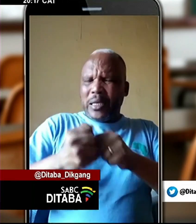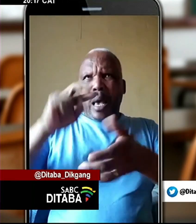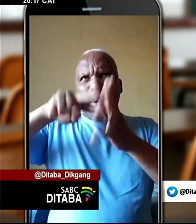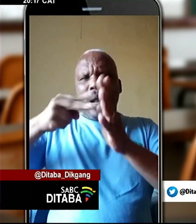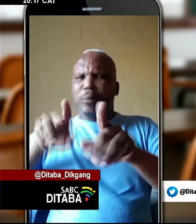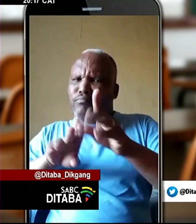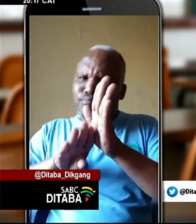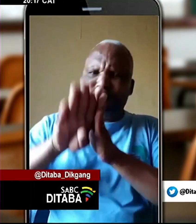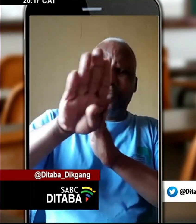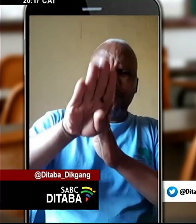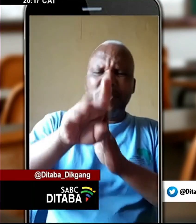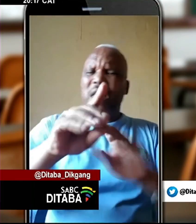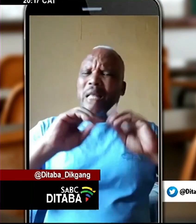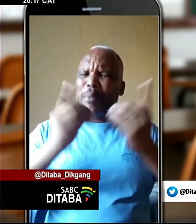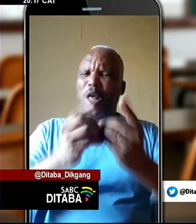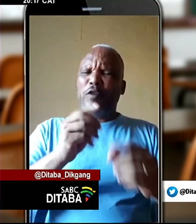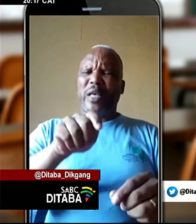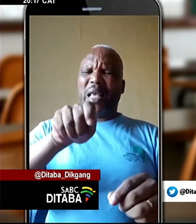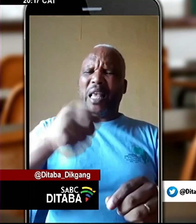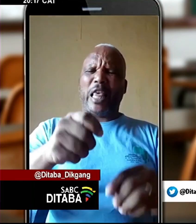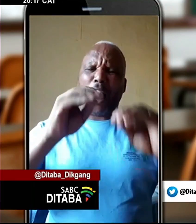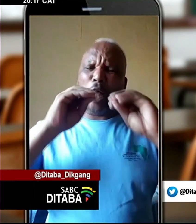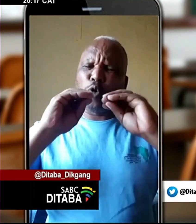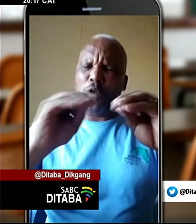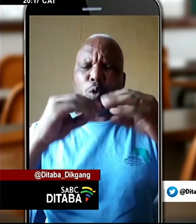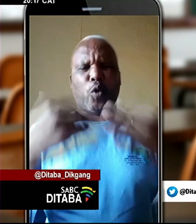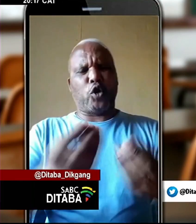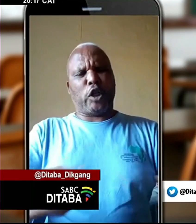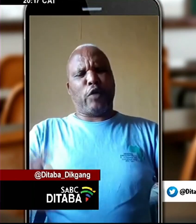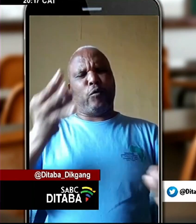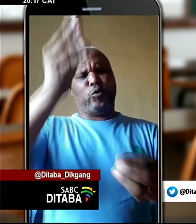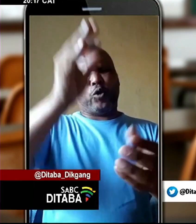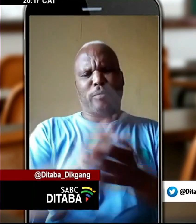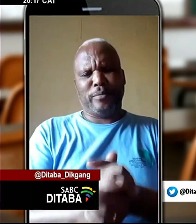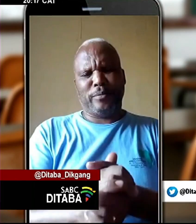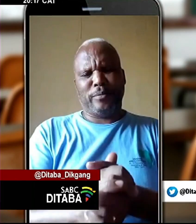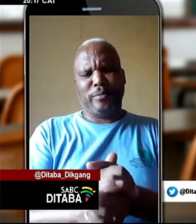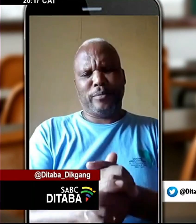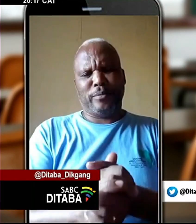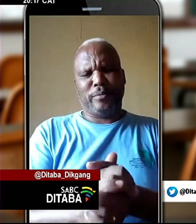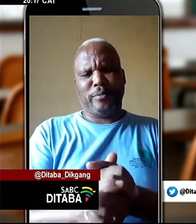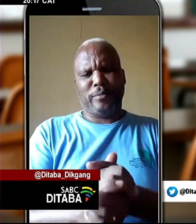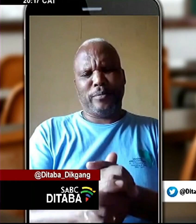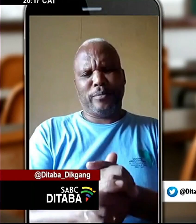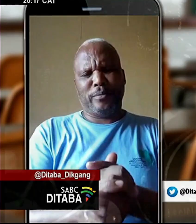Good.